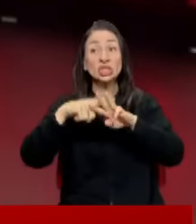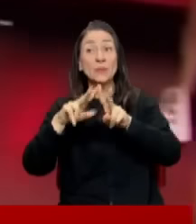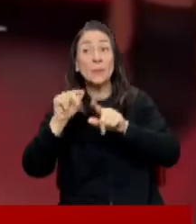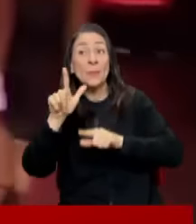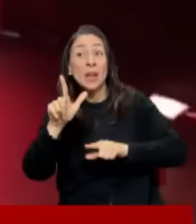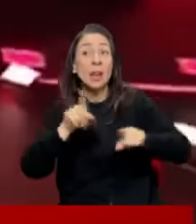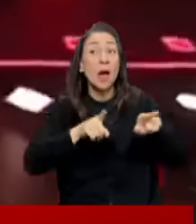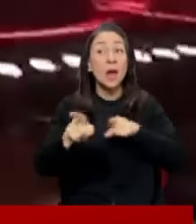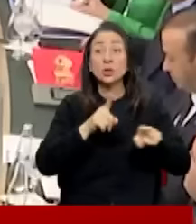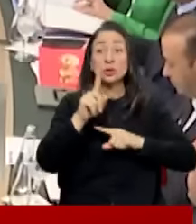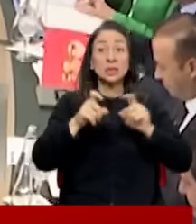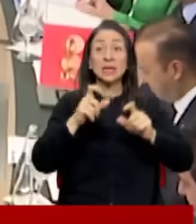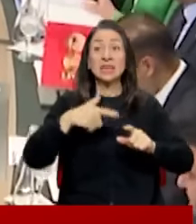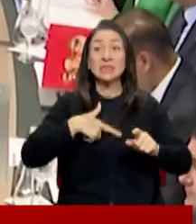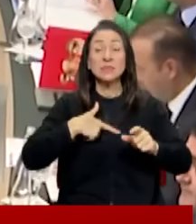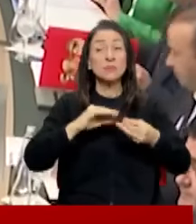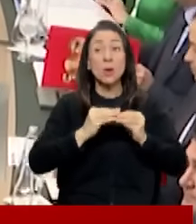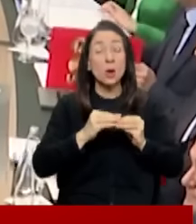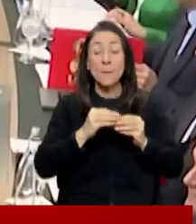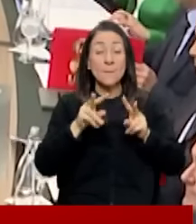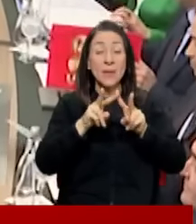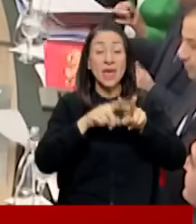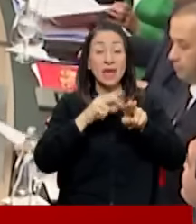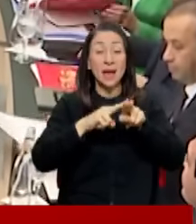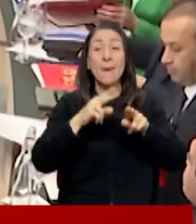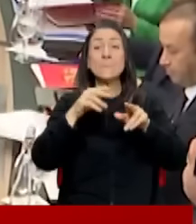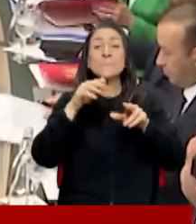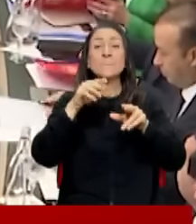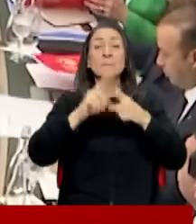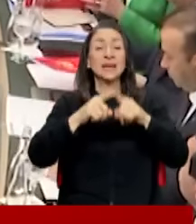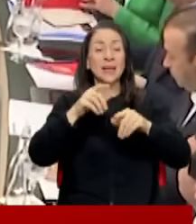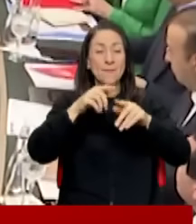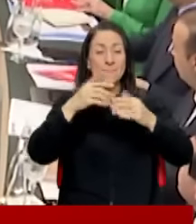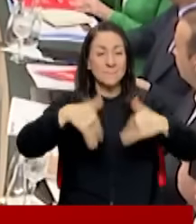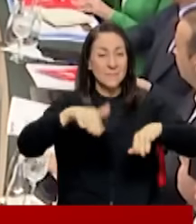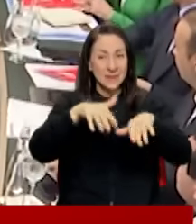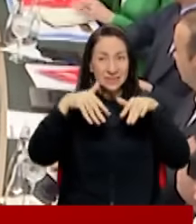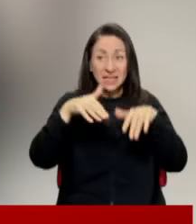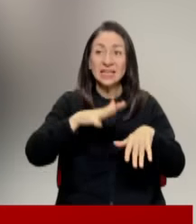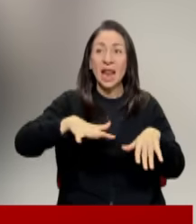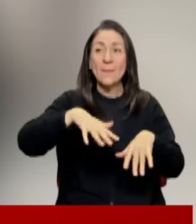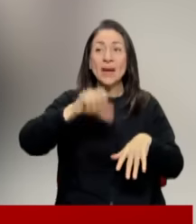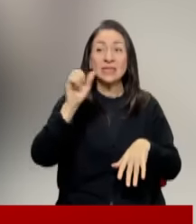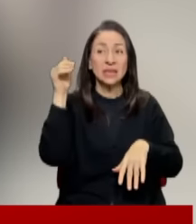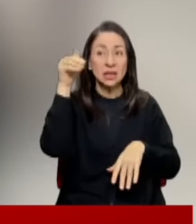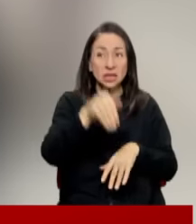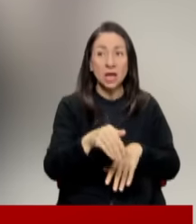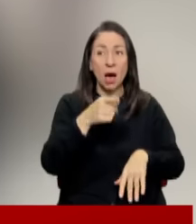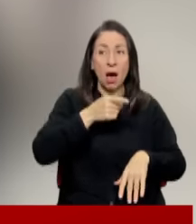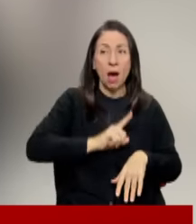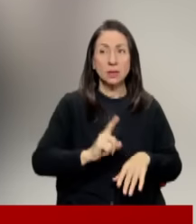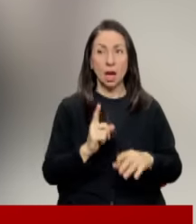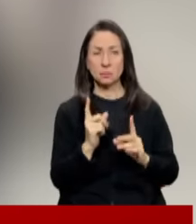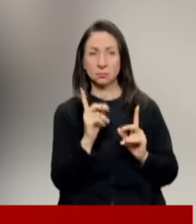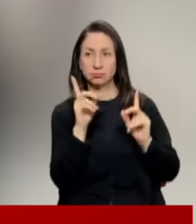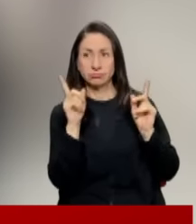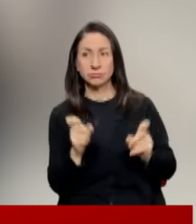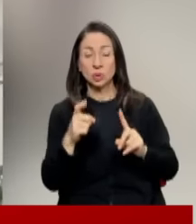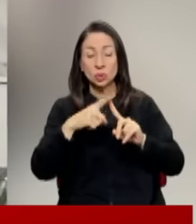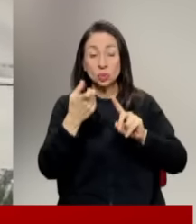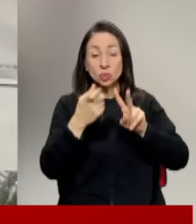sorusu sorulurken İzmir düğümünün çözüleceği MYK ve parti meclisi toplantısı öncesi genel merkeze gelişiyle adaylığı güçlendi.